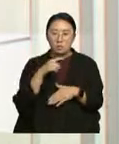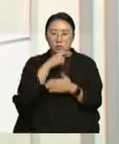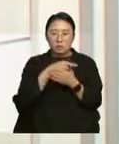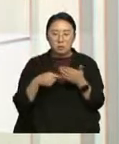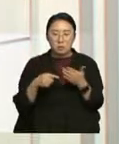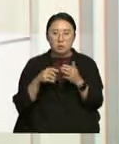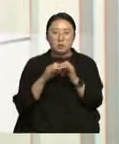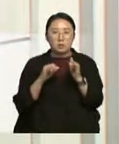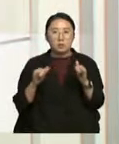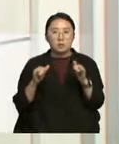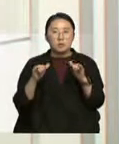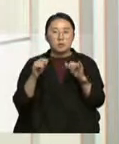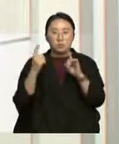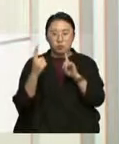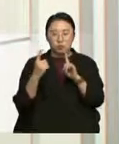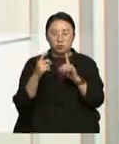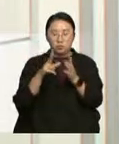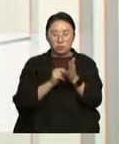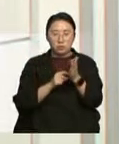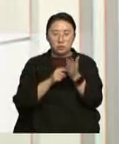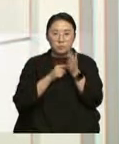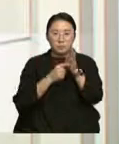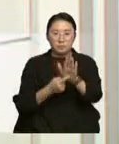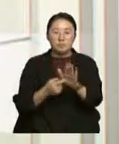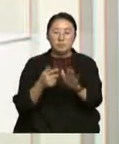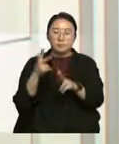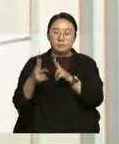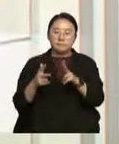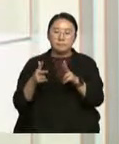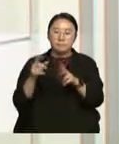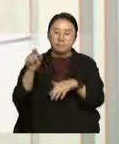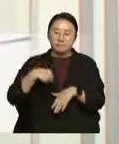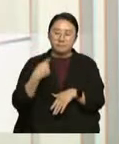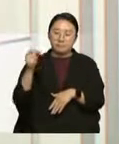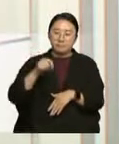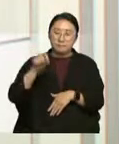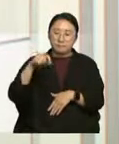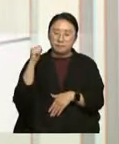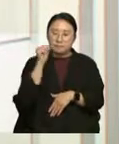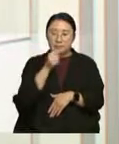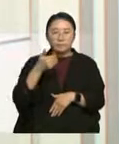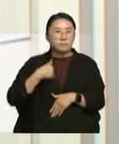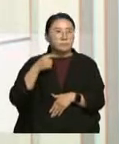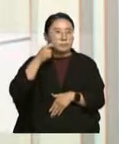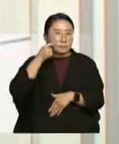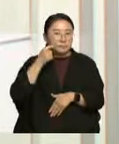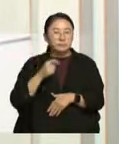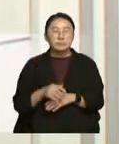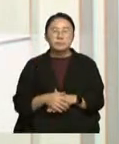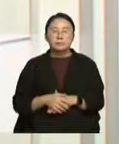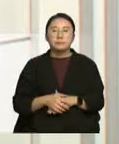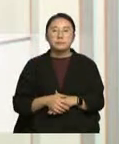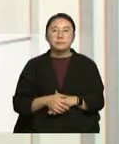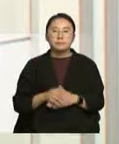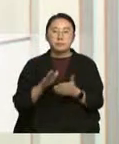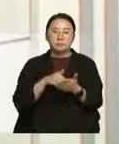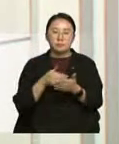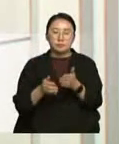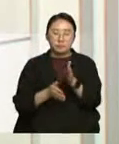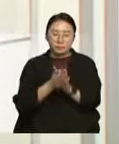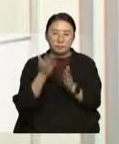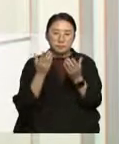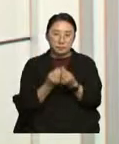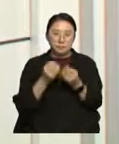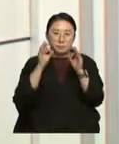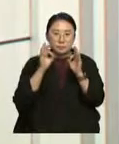손해를 본 토지주들이 이의를 제기하고 있습니다. 사업 주체인 자치단체가 안내를 해주지 않았다는 주장인데요. 동두천시